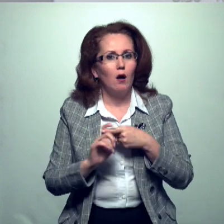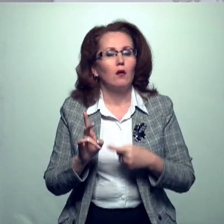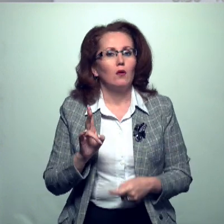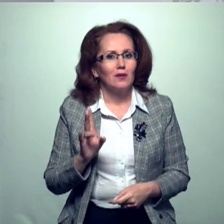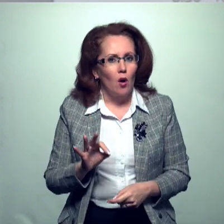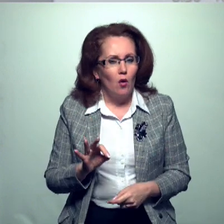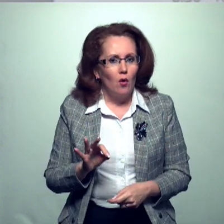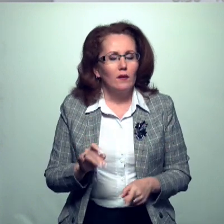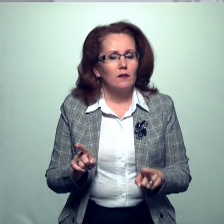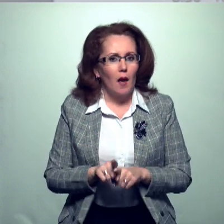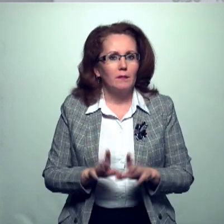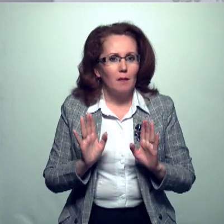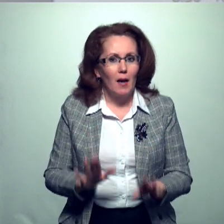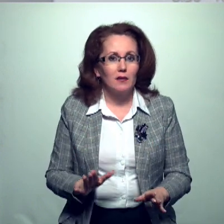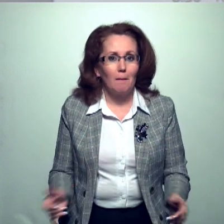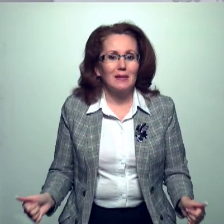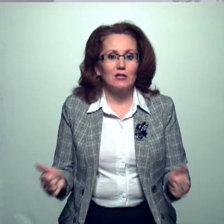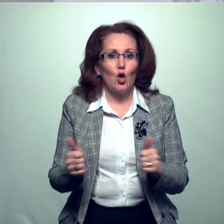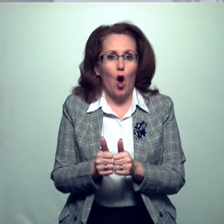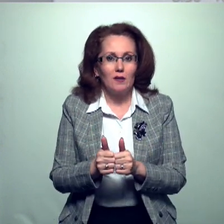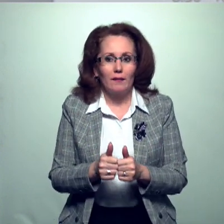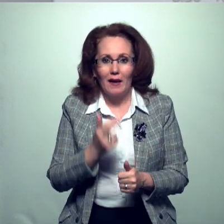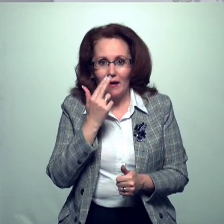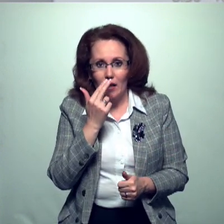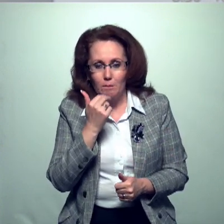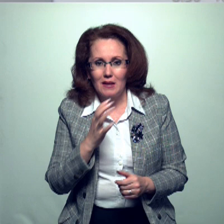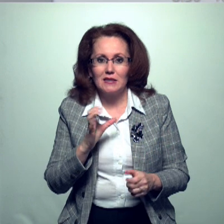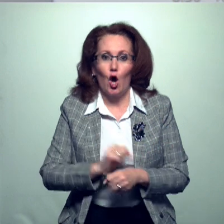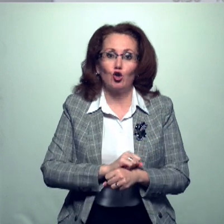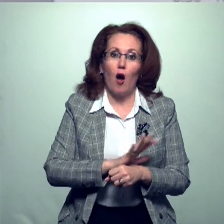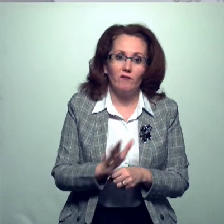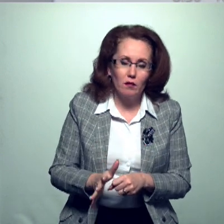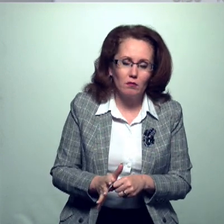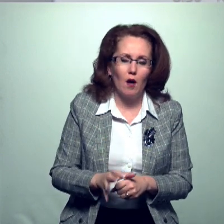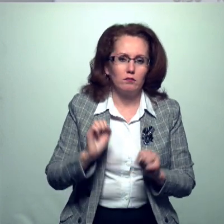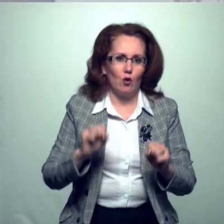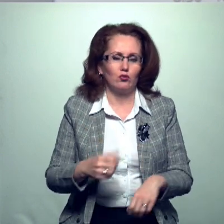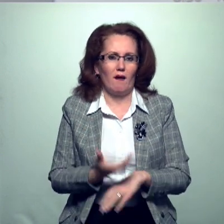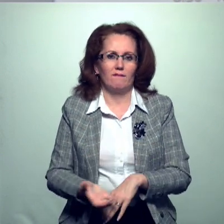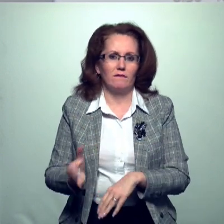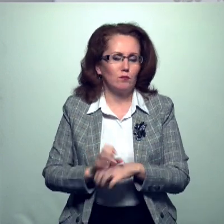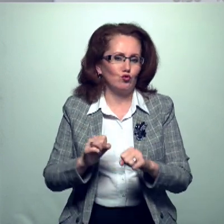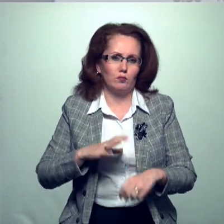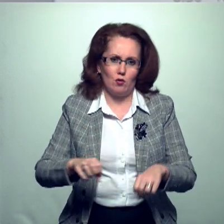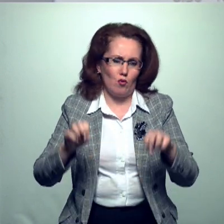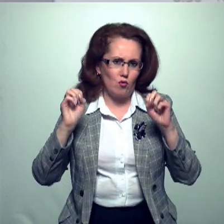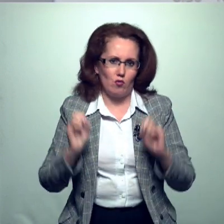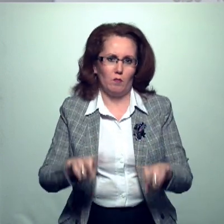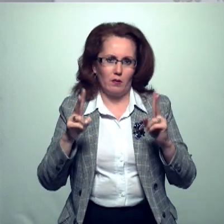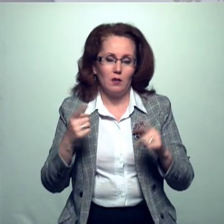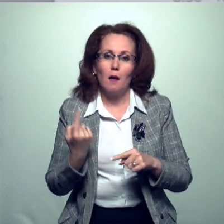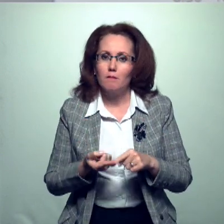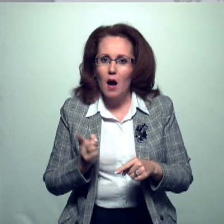менее присоединение гриппа у пациента с коронавирусной инфекцией, оно может быть просто фатально.